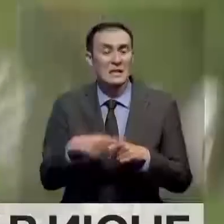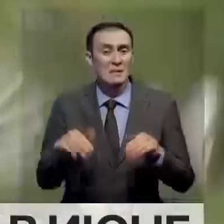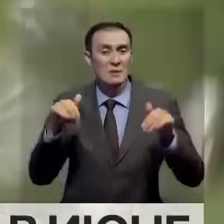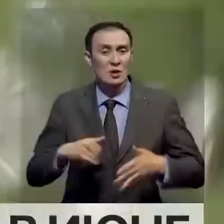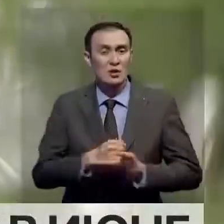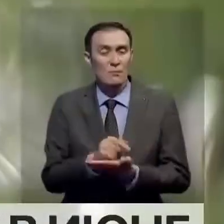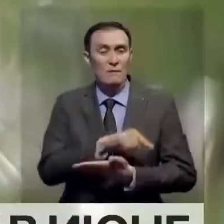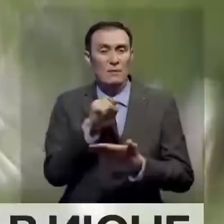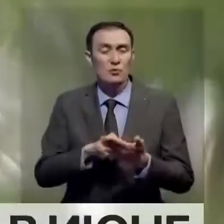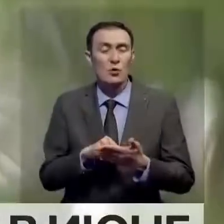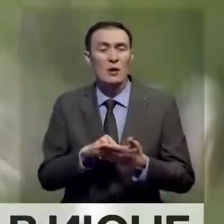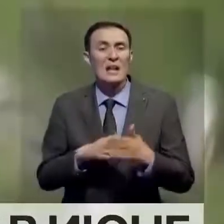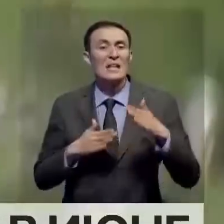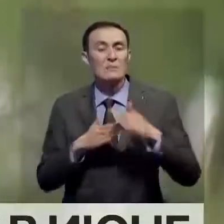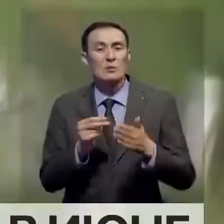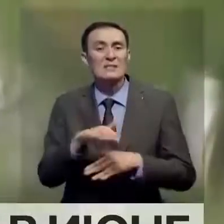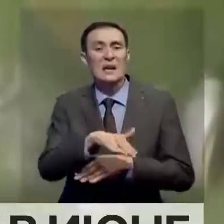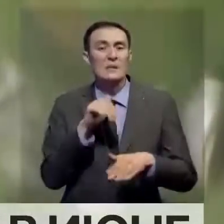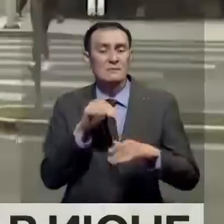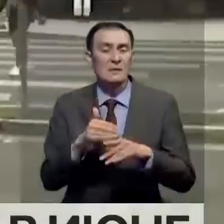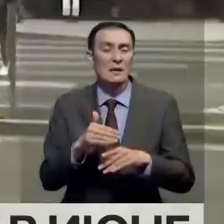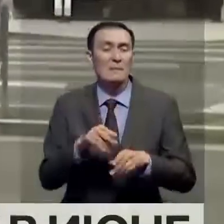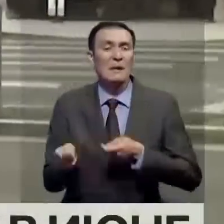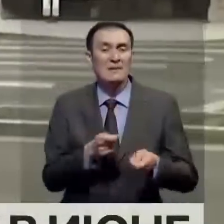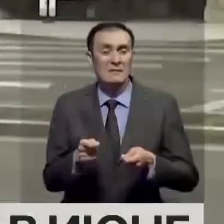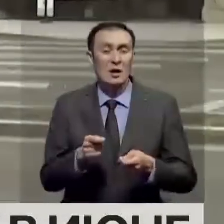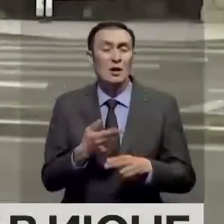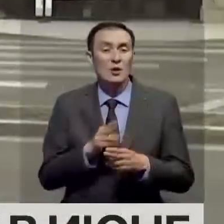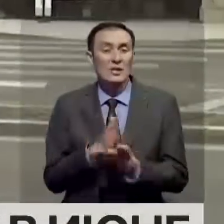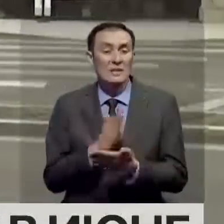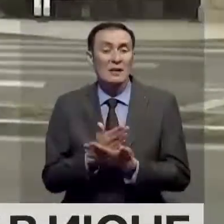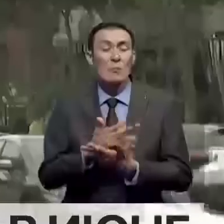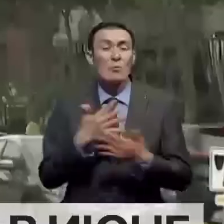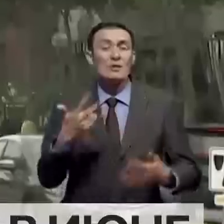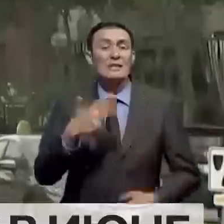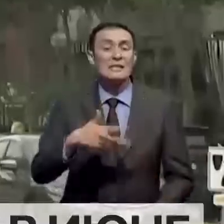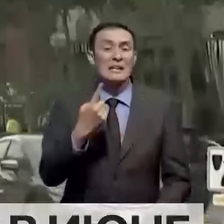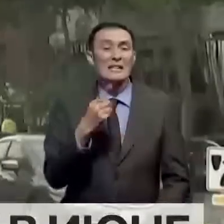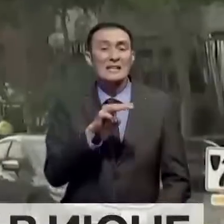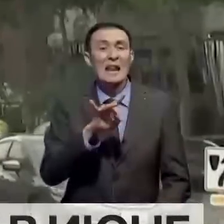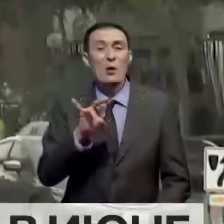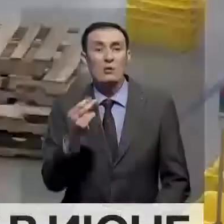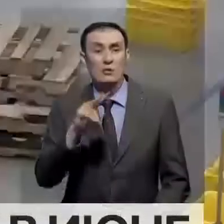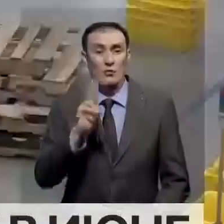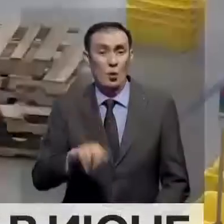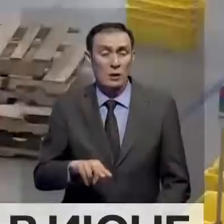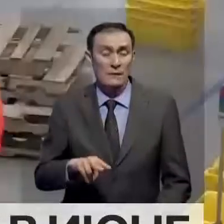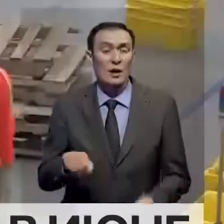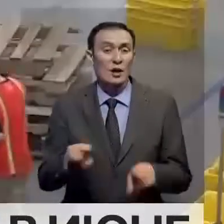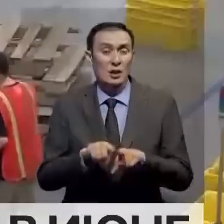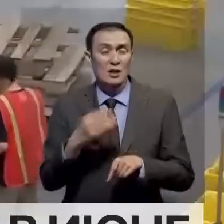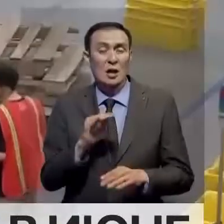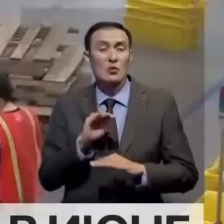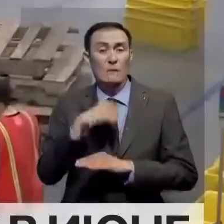приняв решение по вопросу о лимите заимствования правительства, который составляет более 31 триллиона долларов». Кроме того,